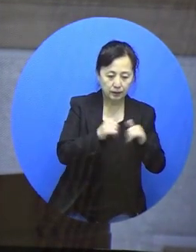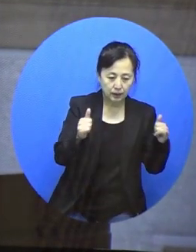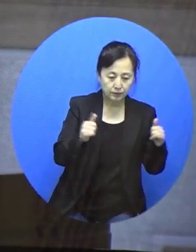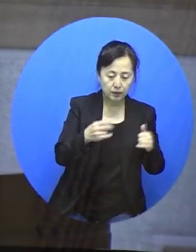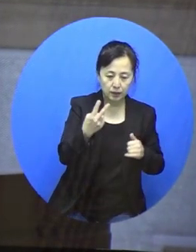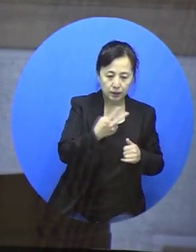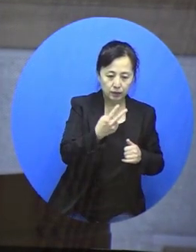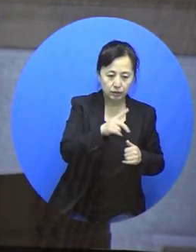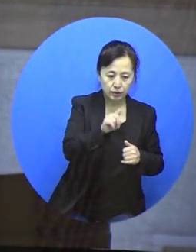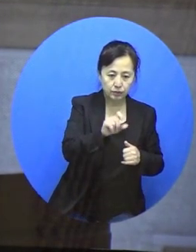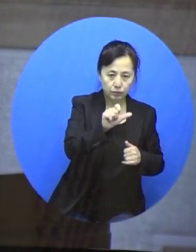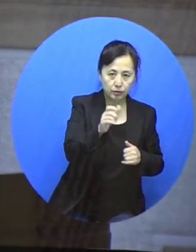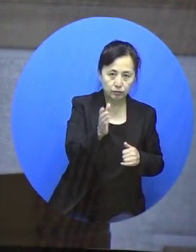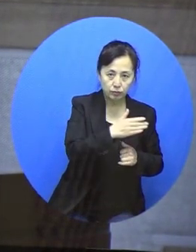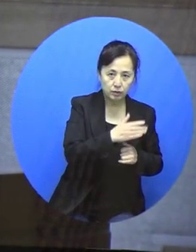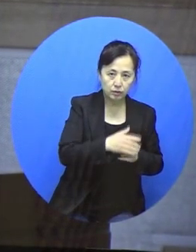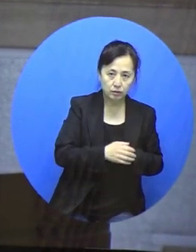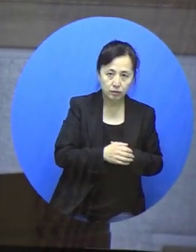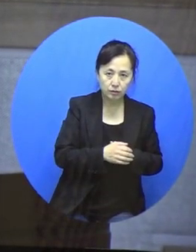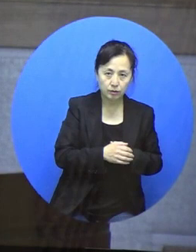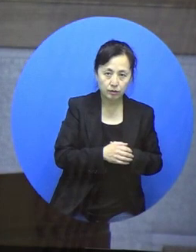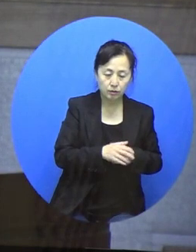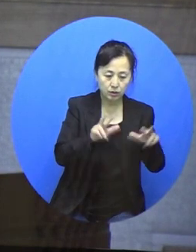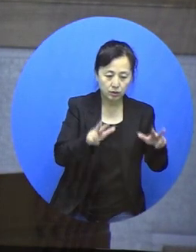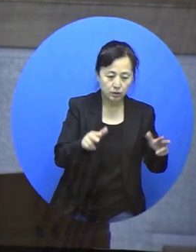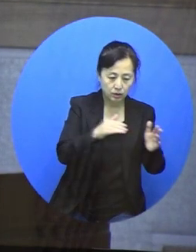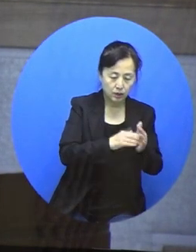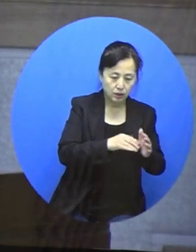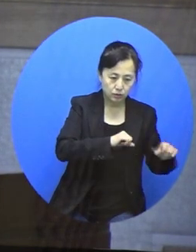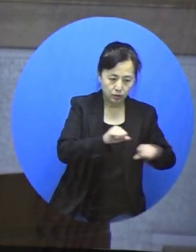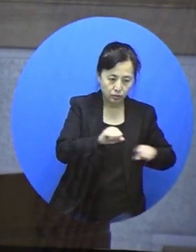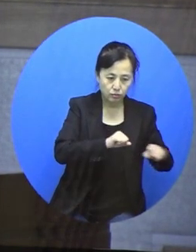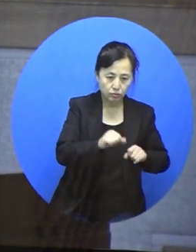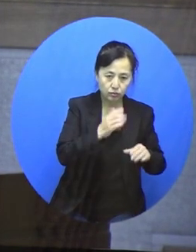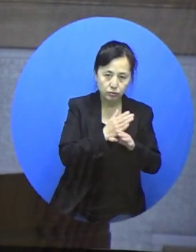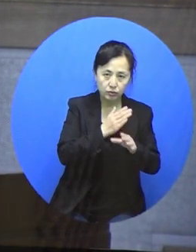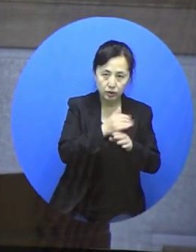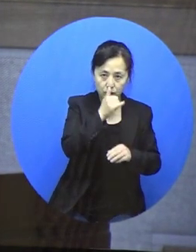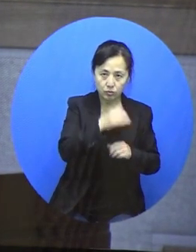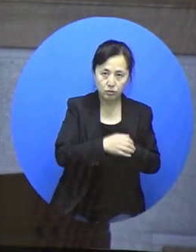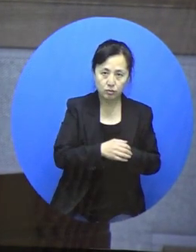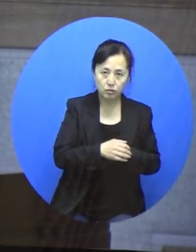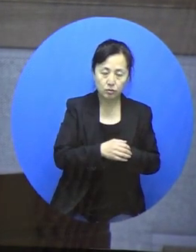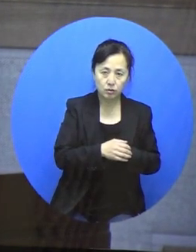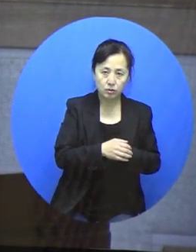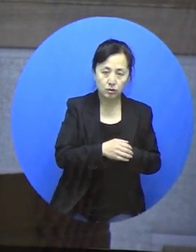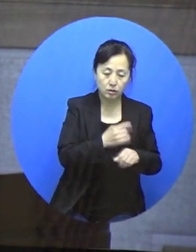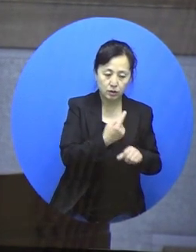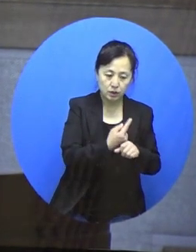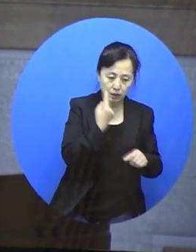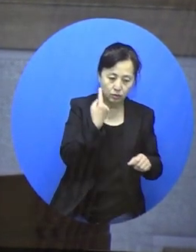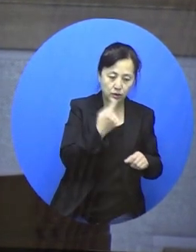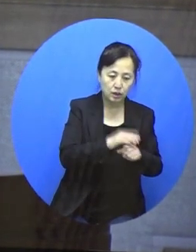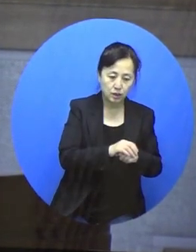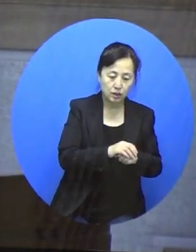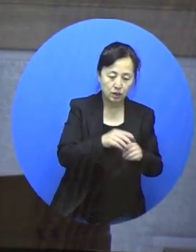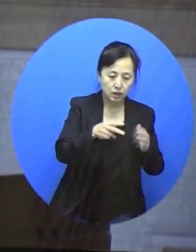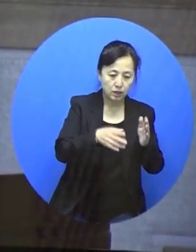2015년부터 현재까지 움직이고 작년에 군공항 이전